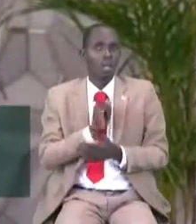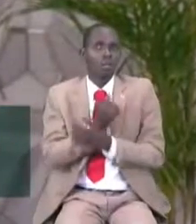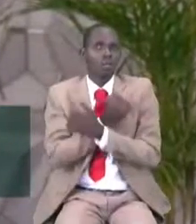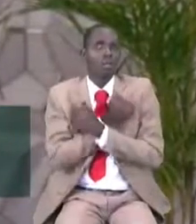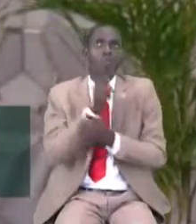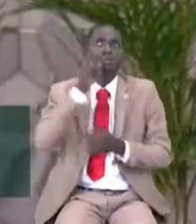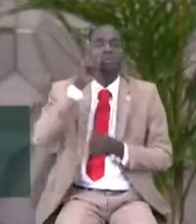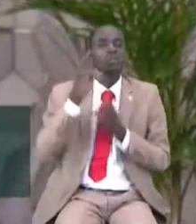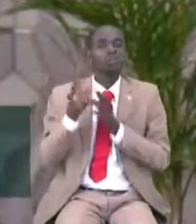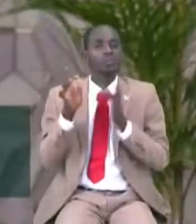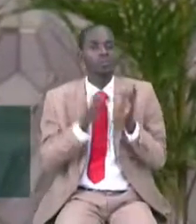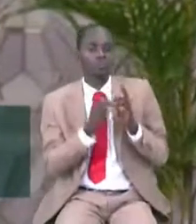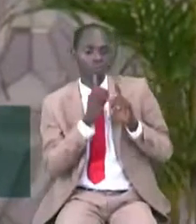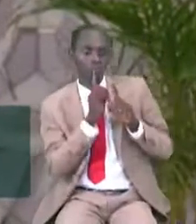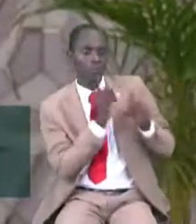brebis.